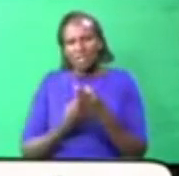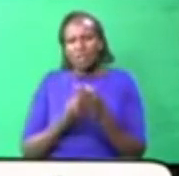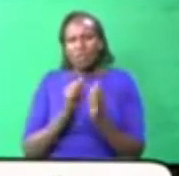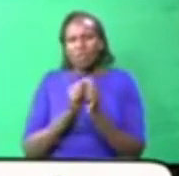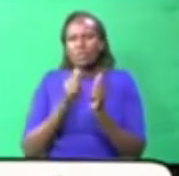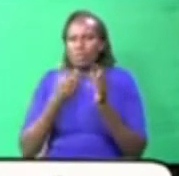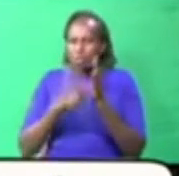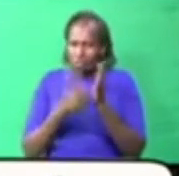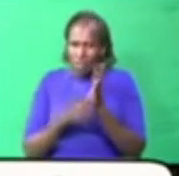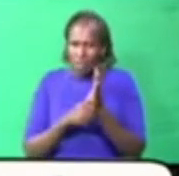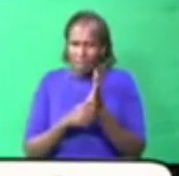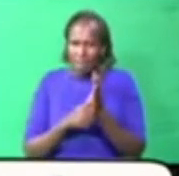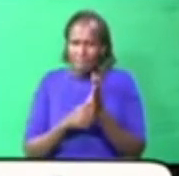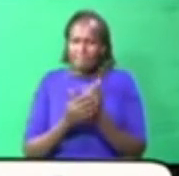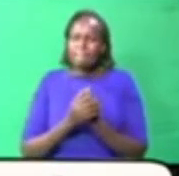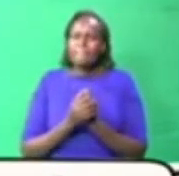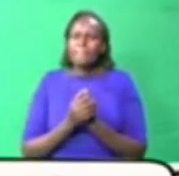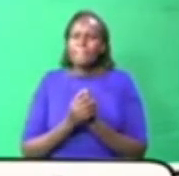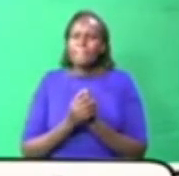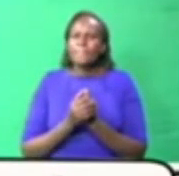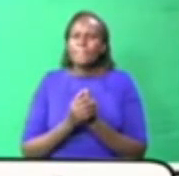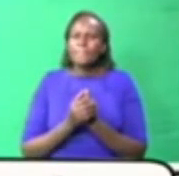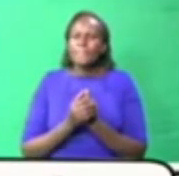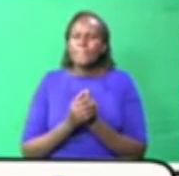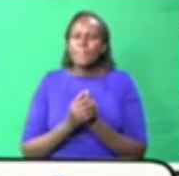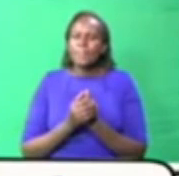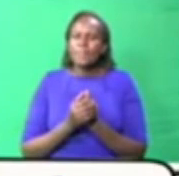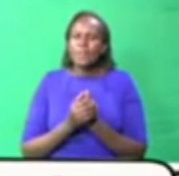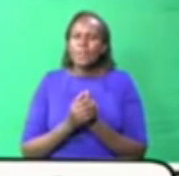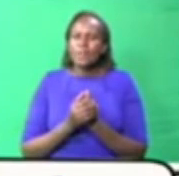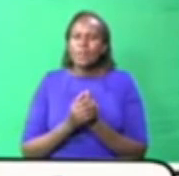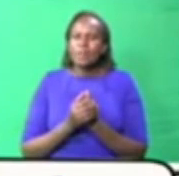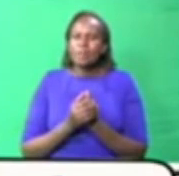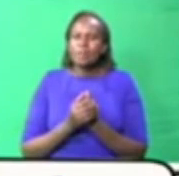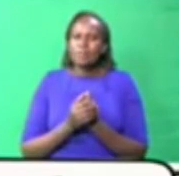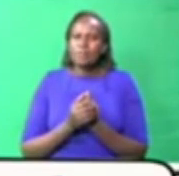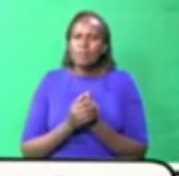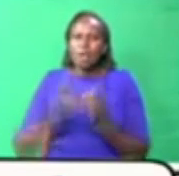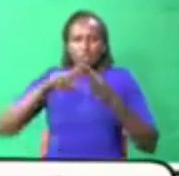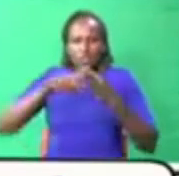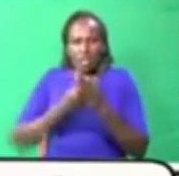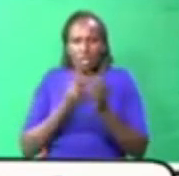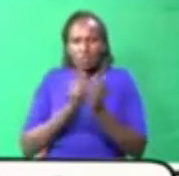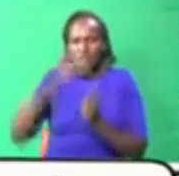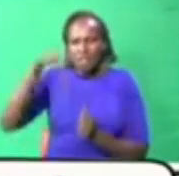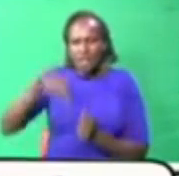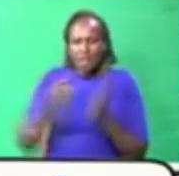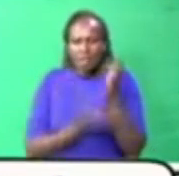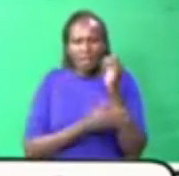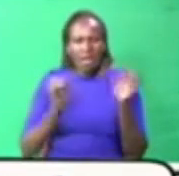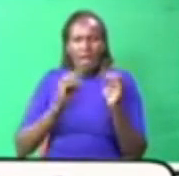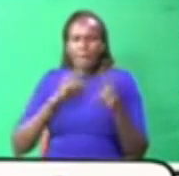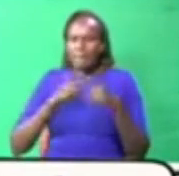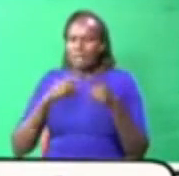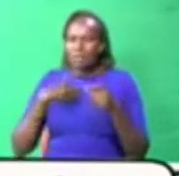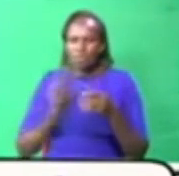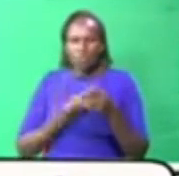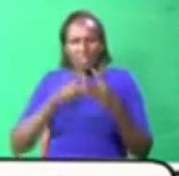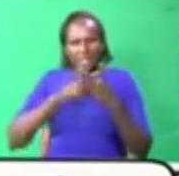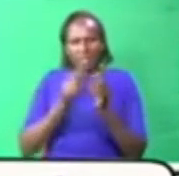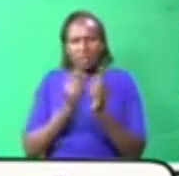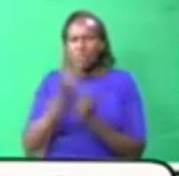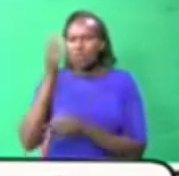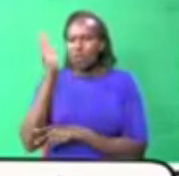Ndio kuna tunasema kati ya aliamka na mgumbaya na mgumbaya. Hatukuanza mwaka na mgumbaya, tulianza na Mungu. Na nikwambie mwaka